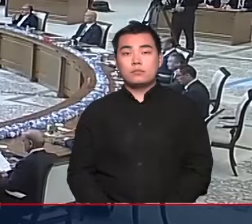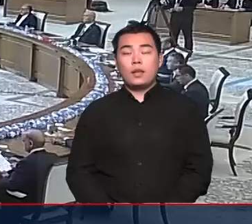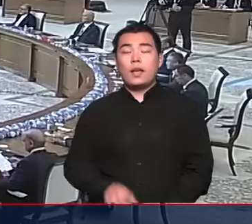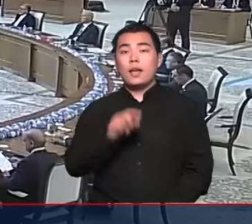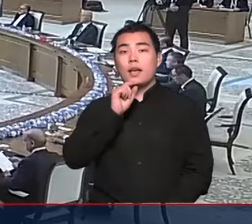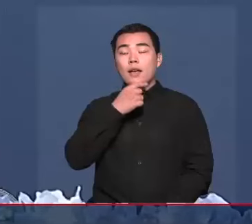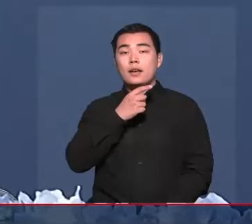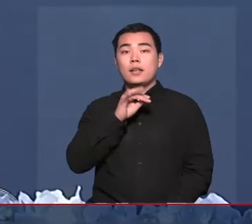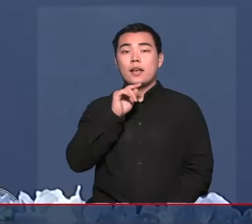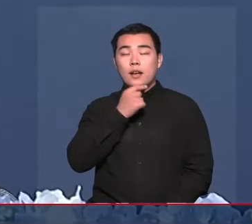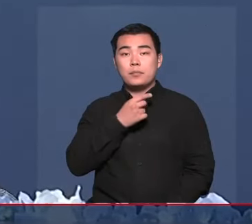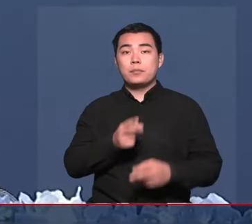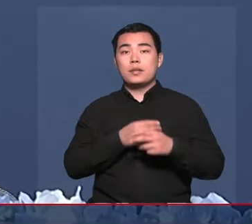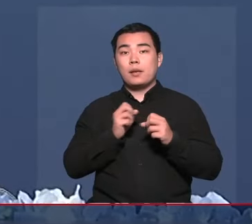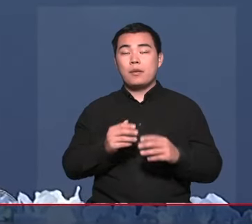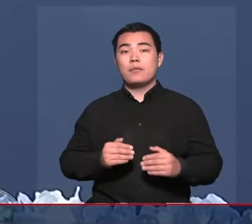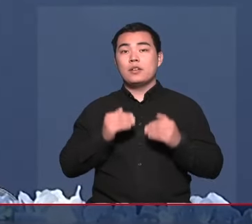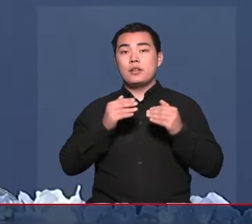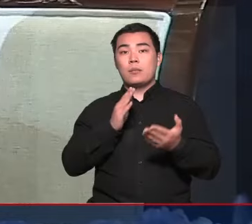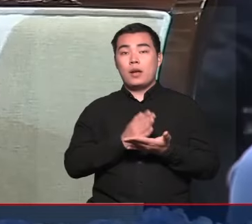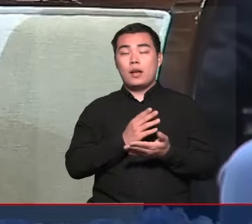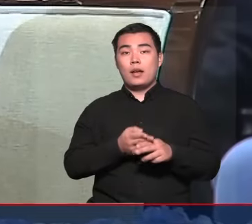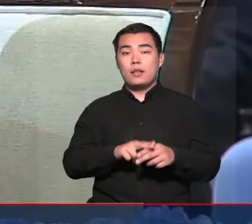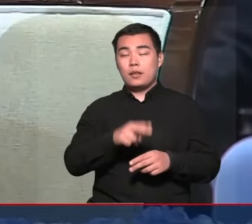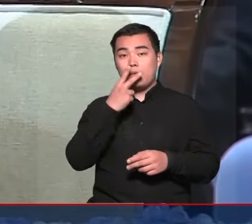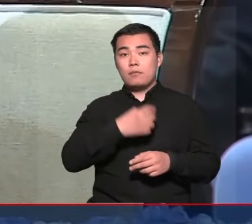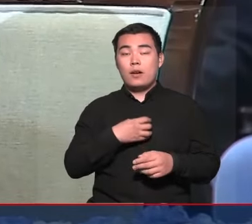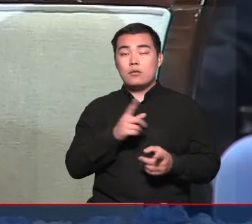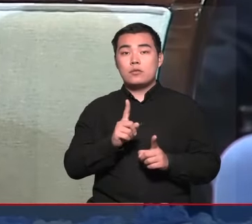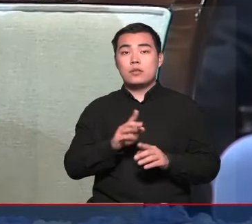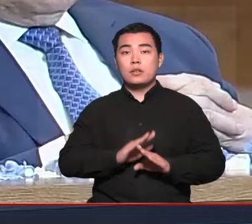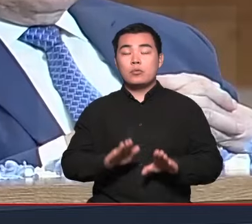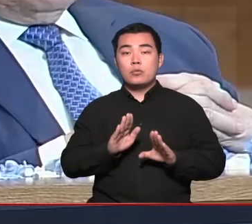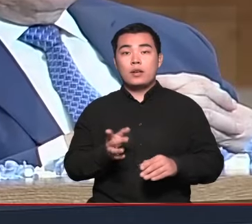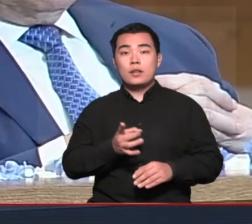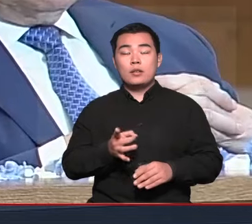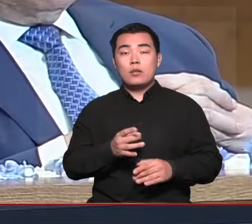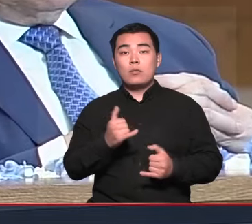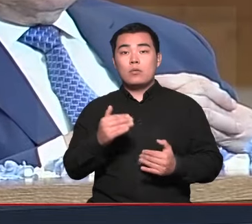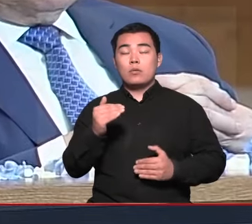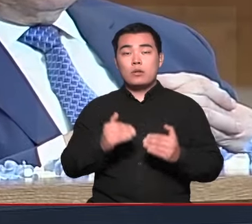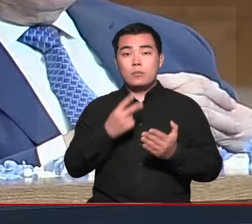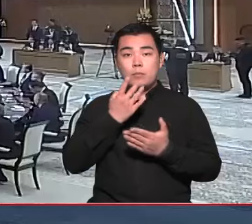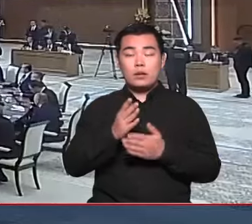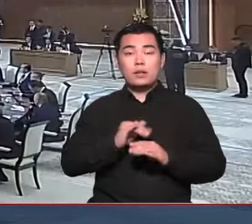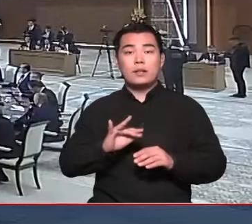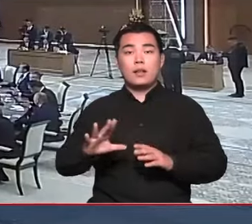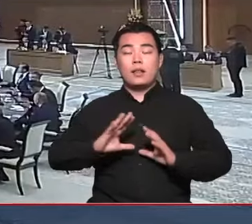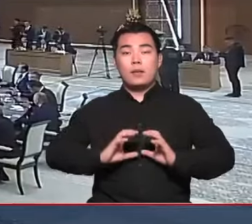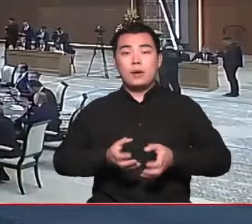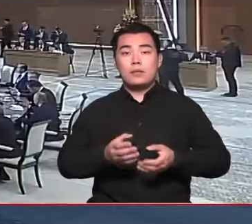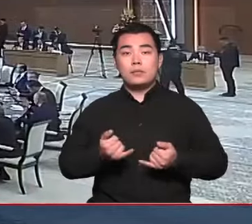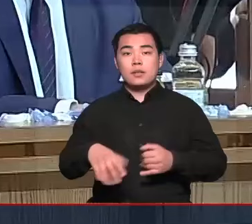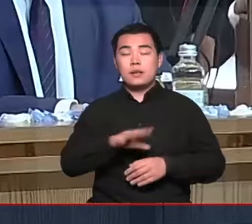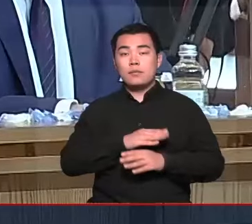Экономика, экономика и безопасность превыше всего. И тут важно рассматривать ее не только на уровне региона ШОС, но и в глобальном масштабе.